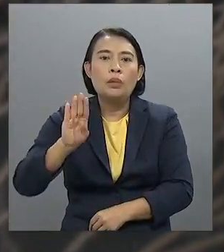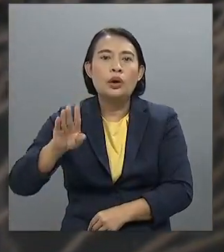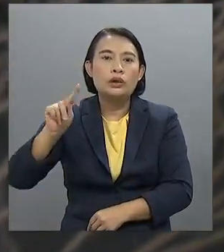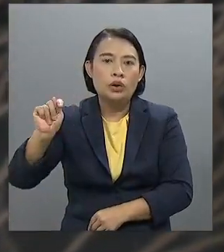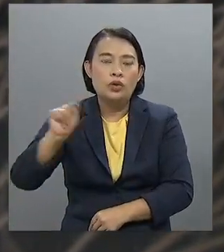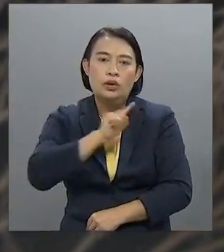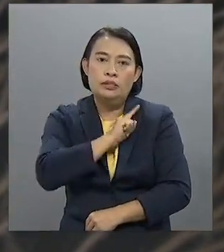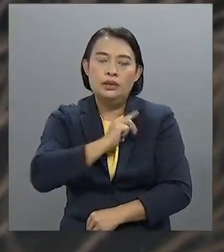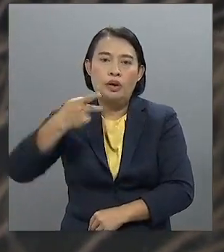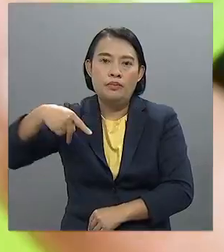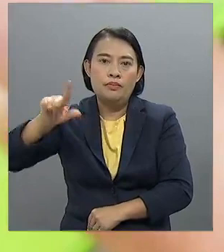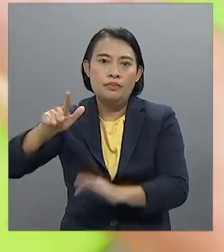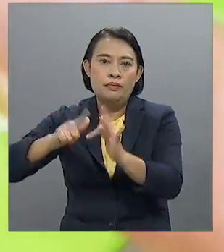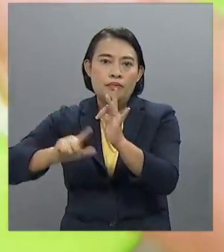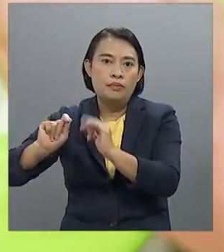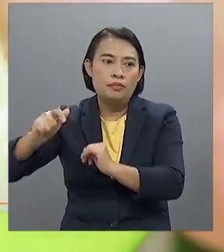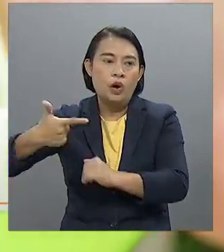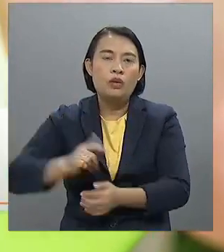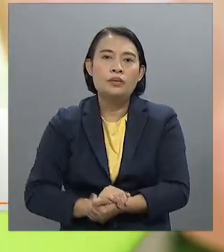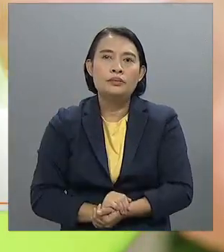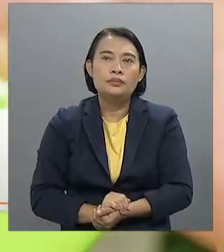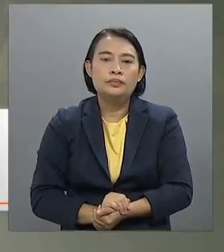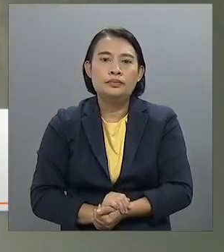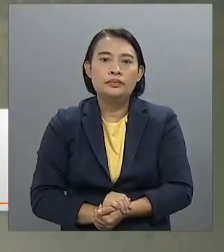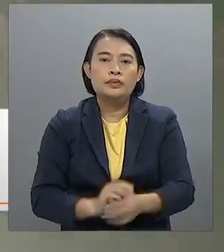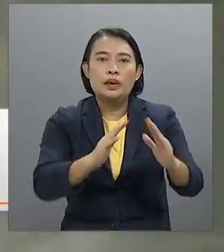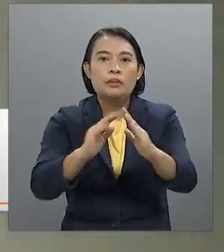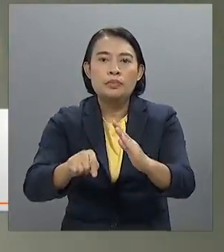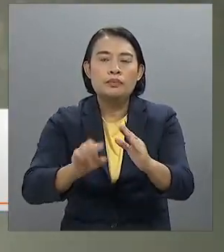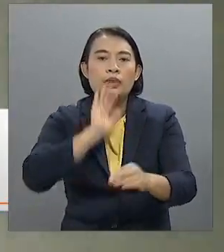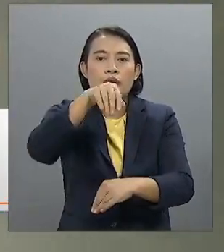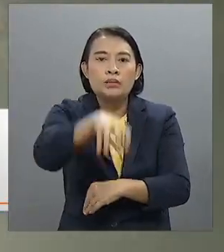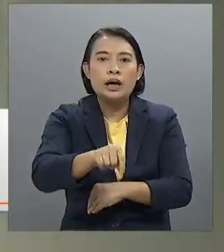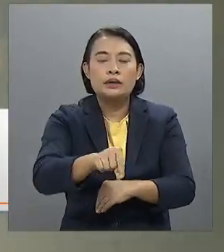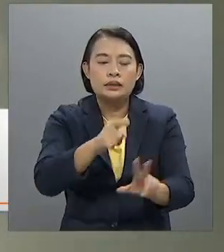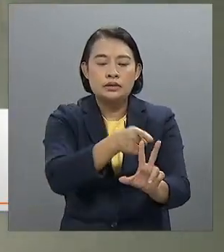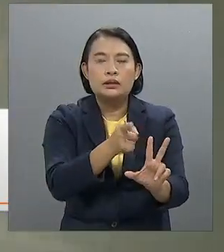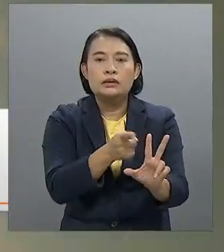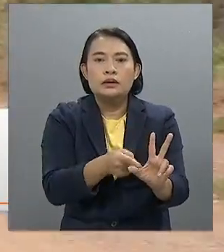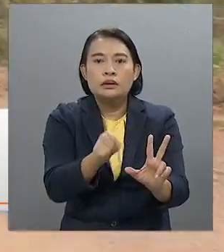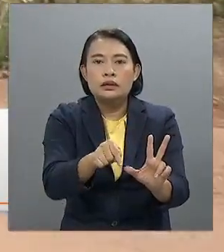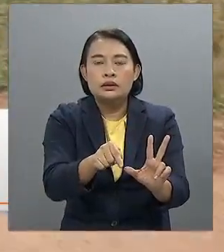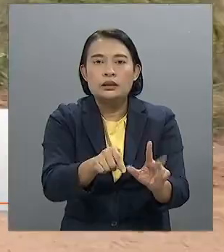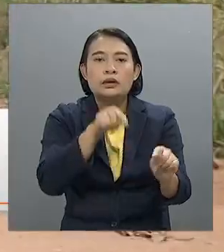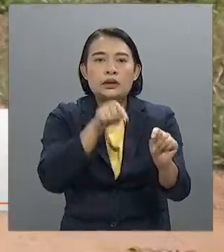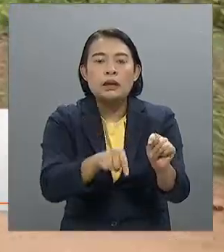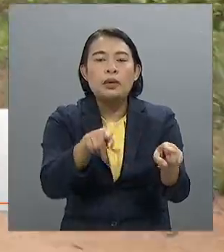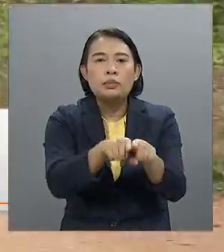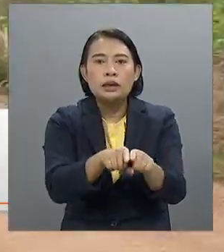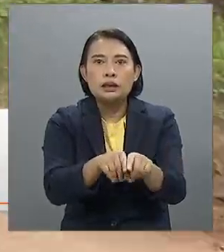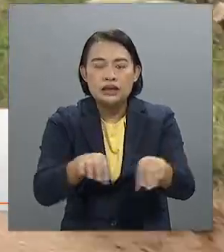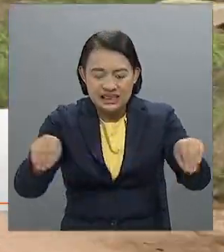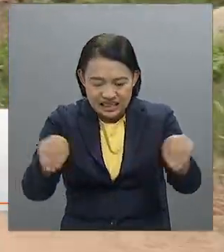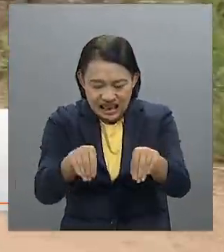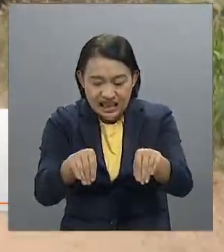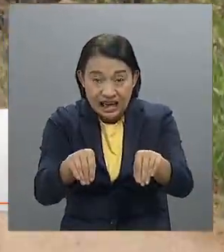านหลังอื่นๆในหมู่ที่3เนี่ยอยู่ในความรับผิดชอบของเทศบาลตำบลบ้านปล้องซึ่งเป็นพื้นที่เขตติดต่อกันทีนี้ก็เลยทำ